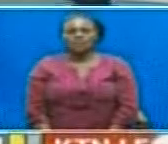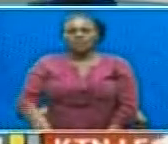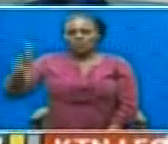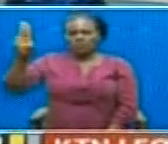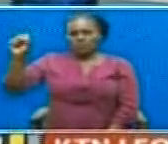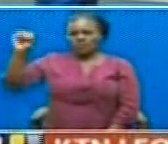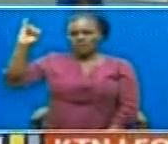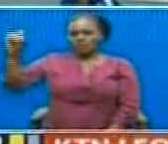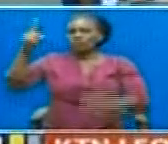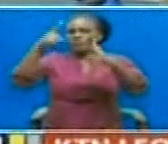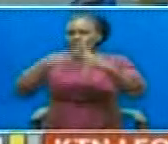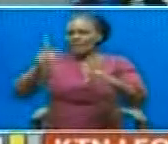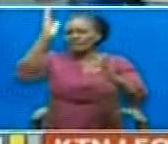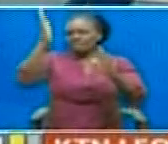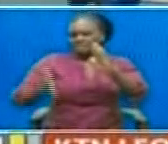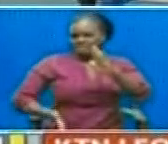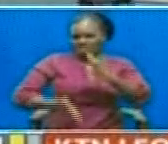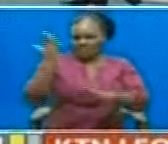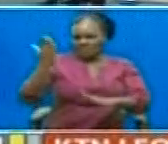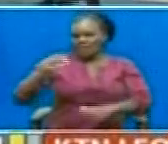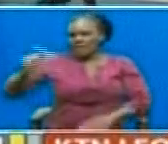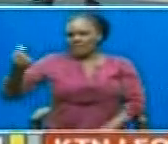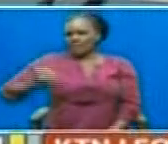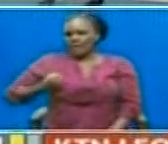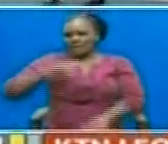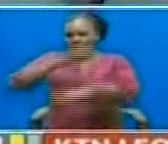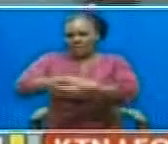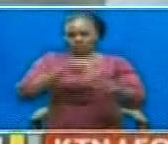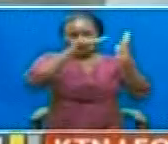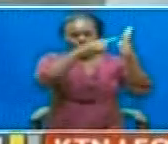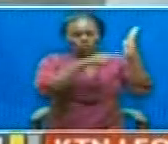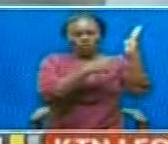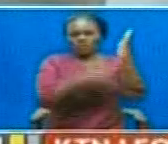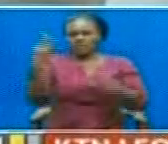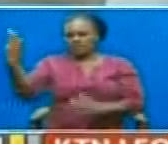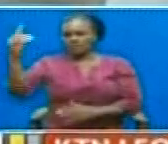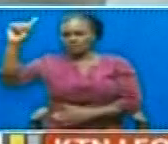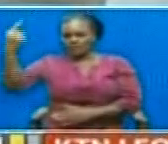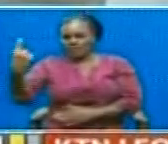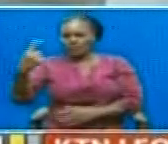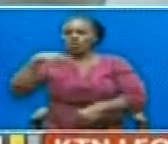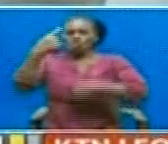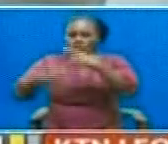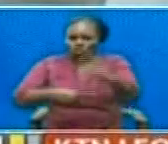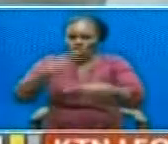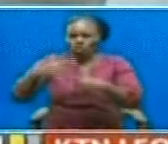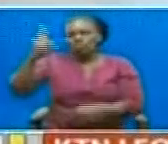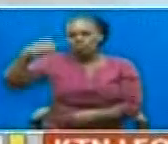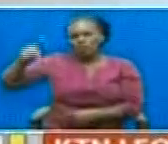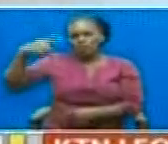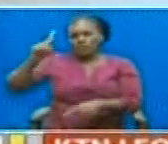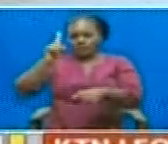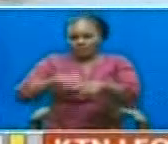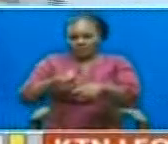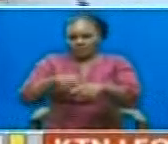USIU walianza mechi hiyo kwa kasi, na Dorin Nyaga akawazolea alama tatu za kwanza. Dorin alizidi kuwatesa wapinzani wake, na katika robo ya